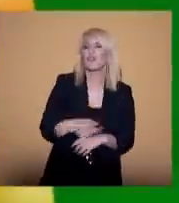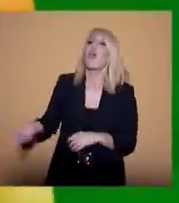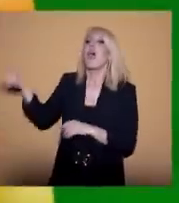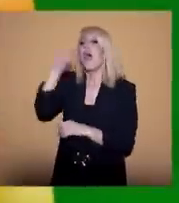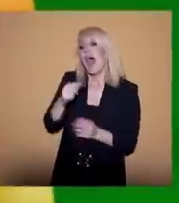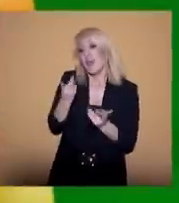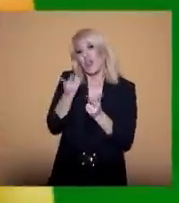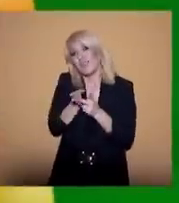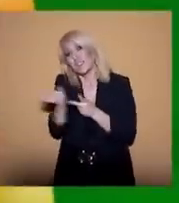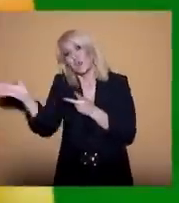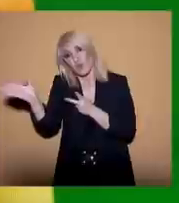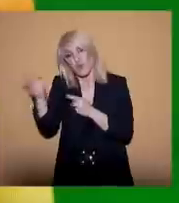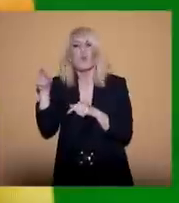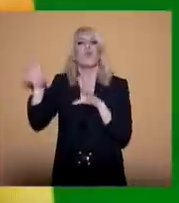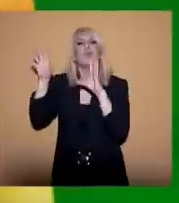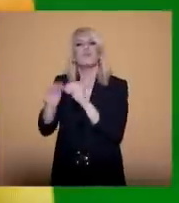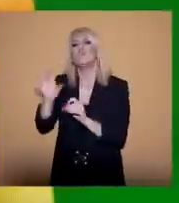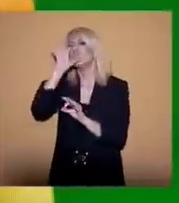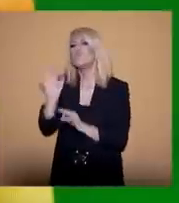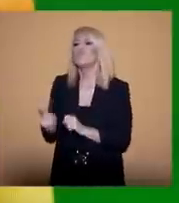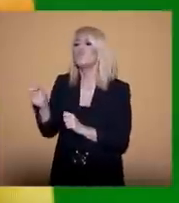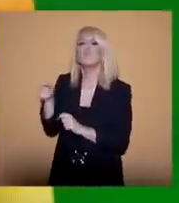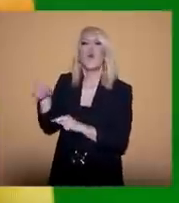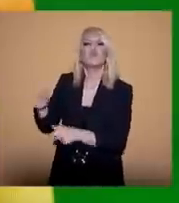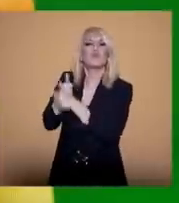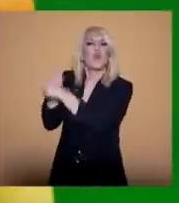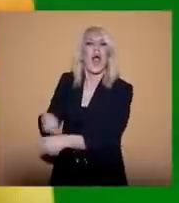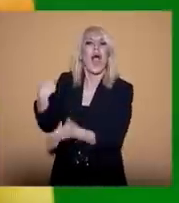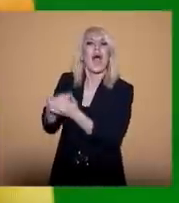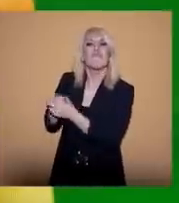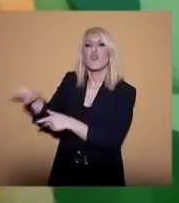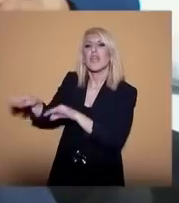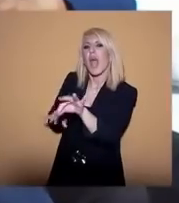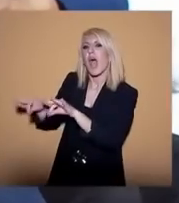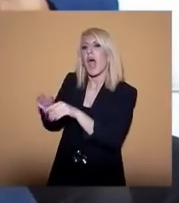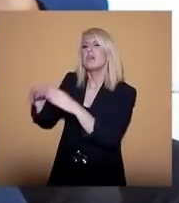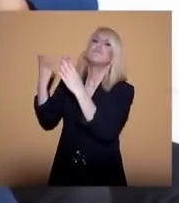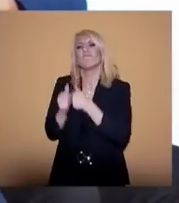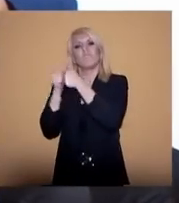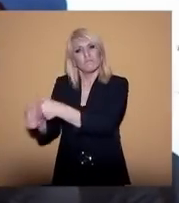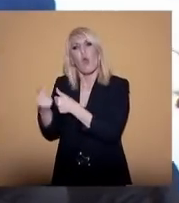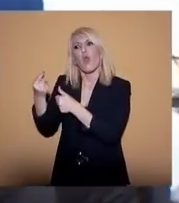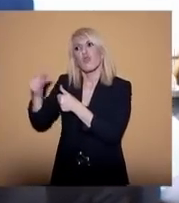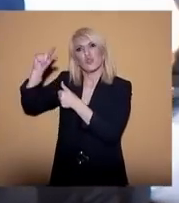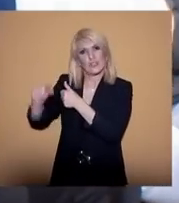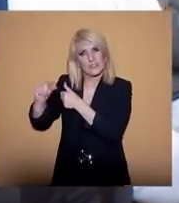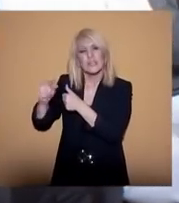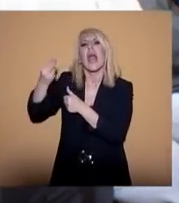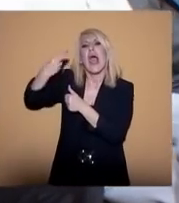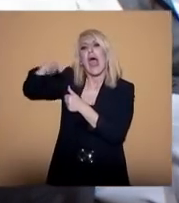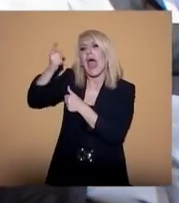της αντικειμενικής αξίας του ενυπόθηκου ακινήτου, σε χαμηλές όμως δόσεις και με σταθερό επιτόκιο. Σε κάθε